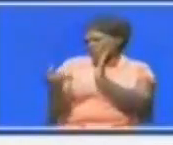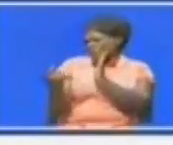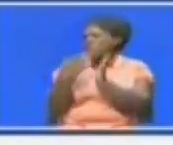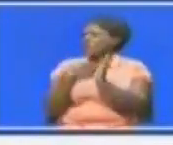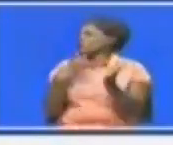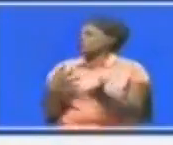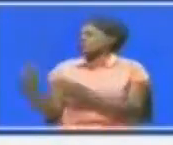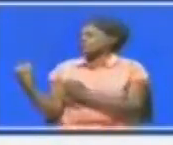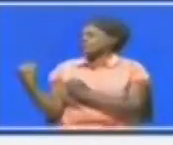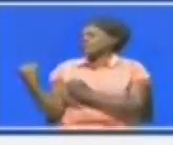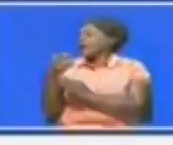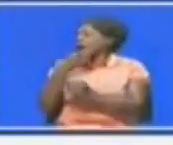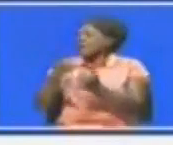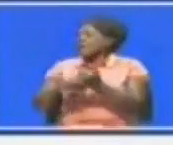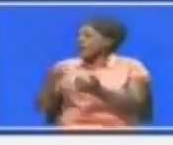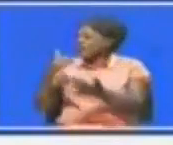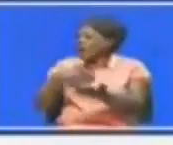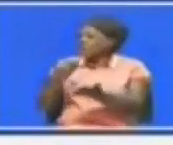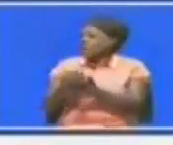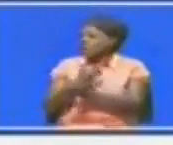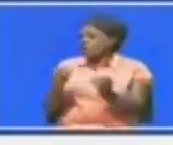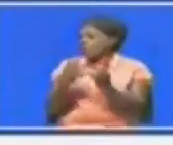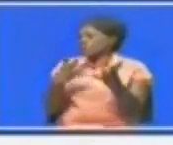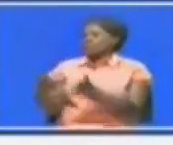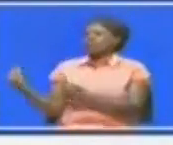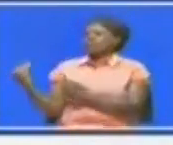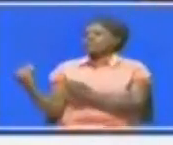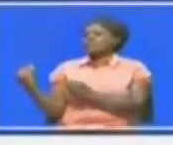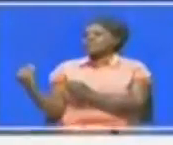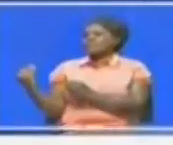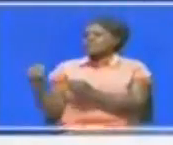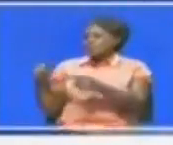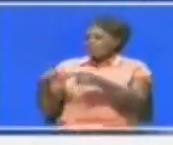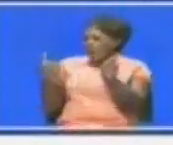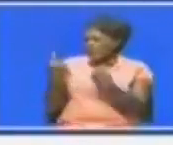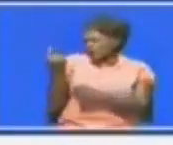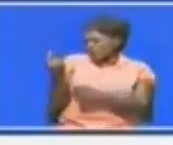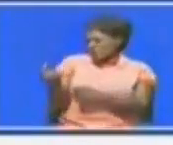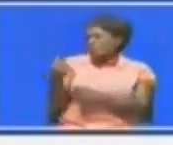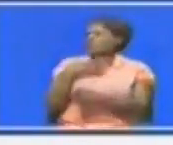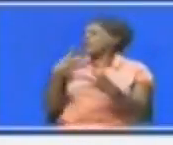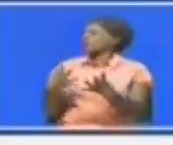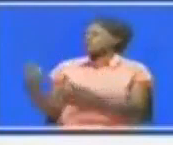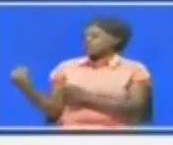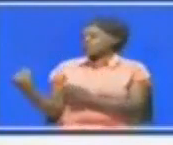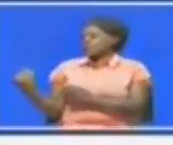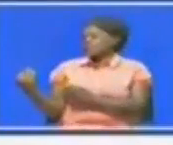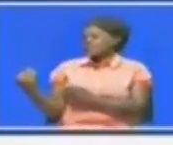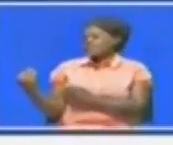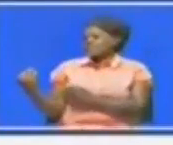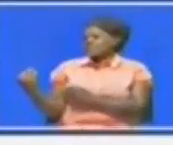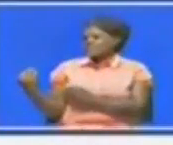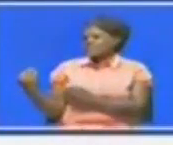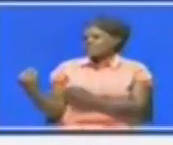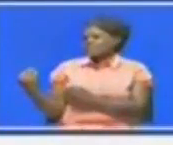kufunganya vitu unaenda. Mume akikosa pesa unasema hii ndoa iko na shida. Mkigombana kidogo unasema huyu mwanaume si mzuri, mbona